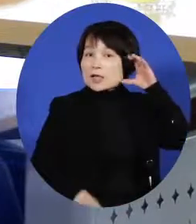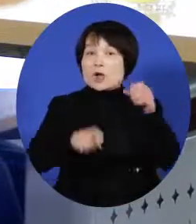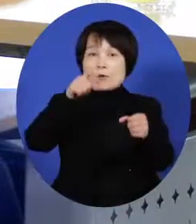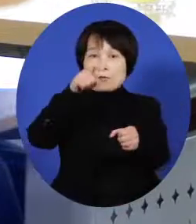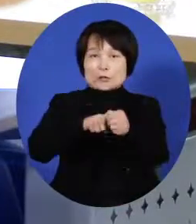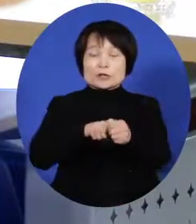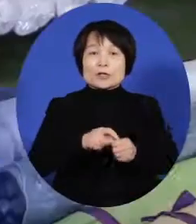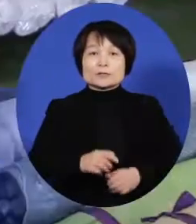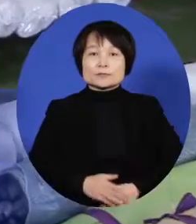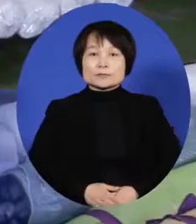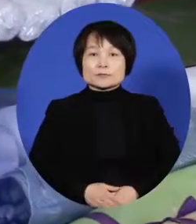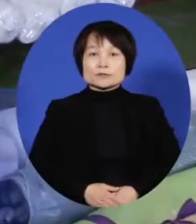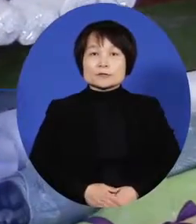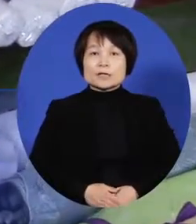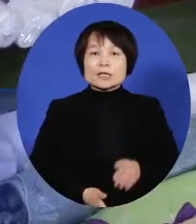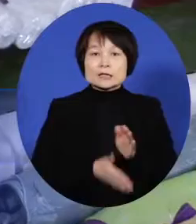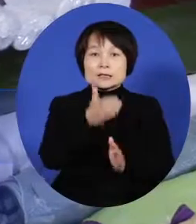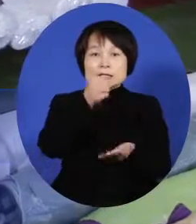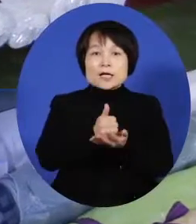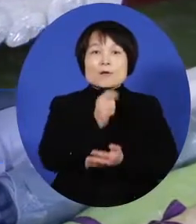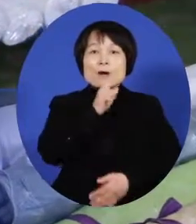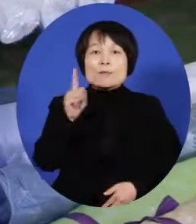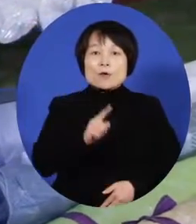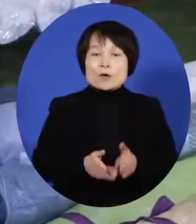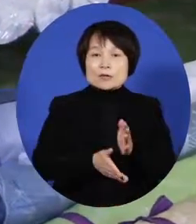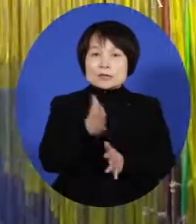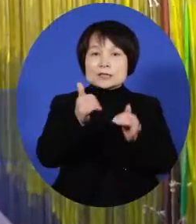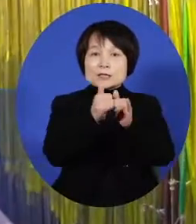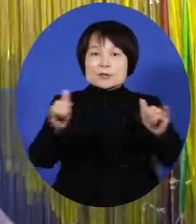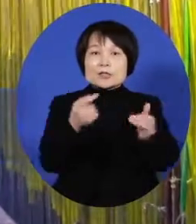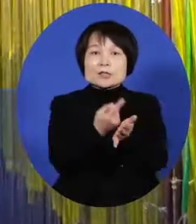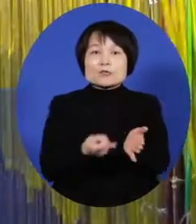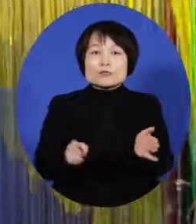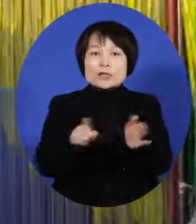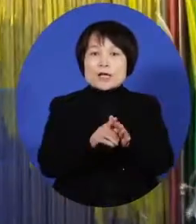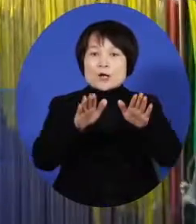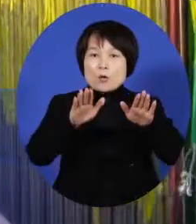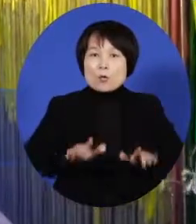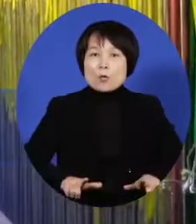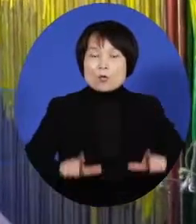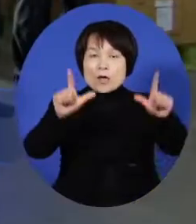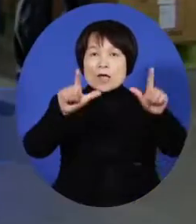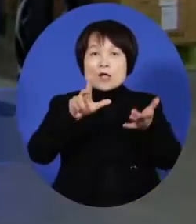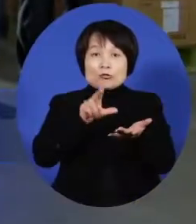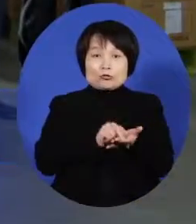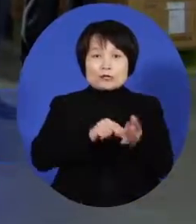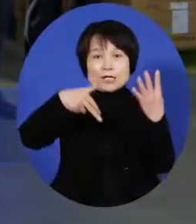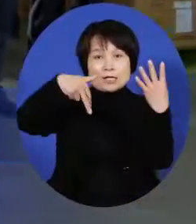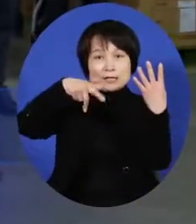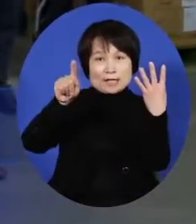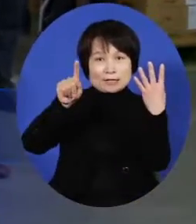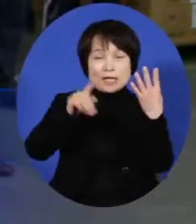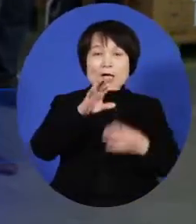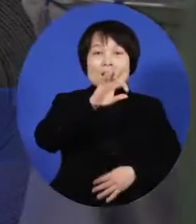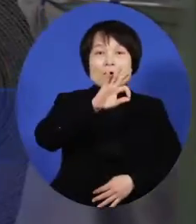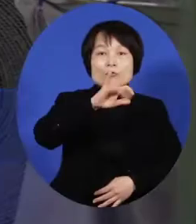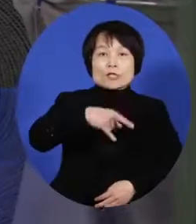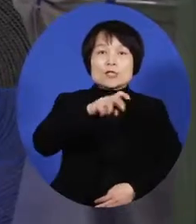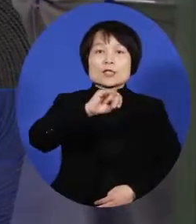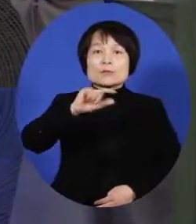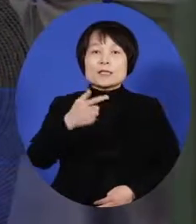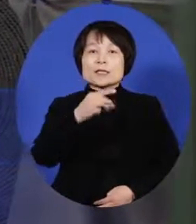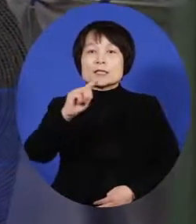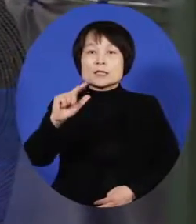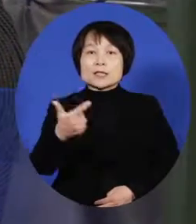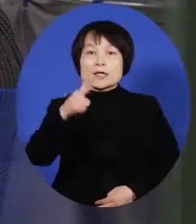두었는데요 옷이 더 공주 시장은 시민을 위해 거문고를 연주한다 는 뜻의 위민 탐 등을 올해의 시정과 도로 정했다면